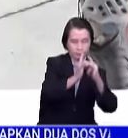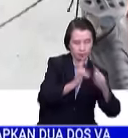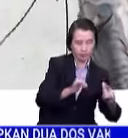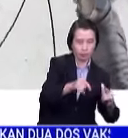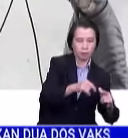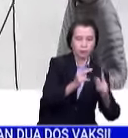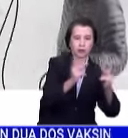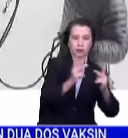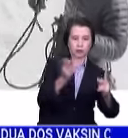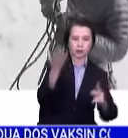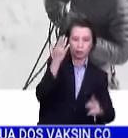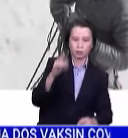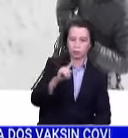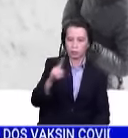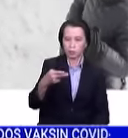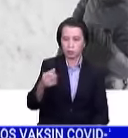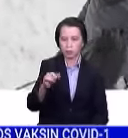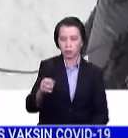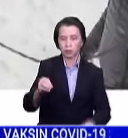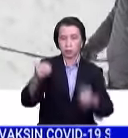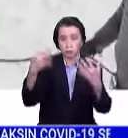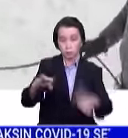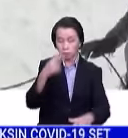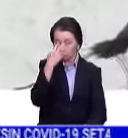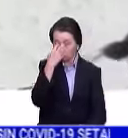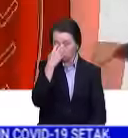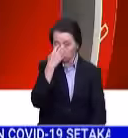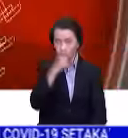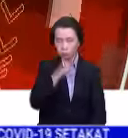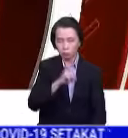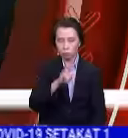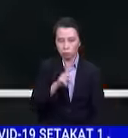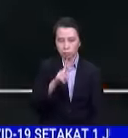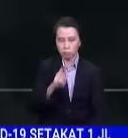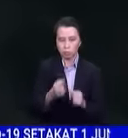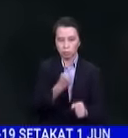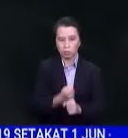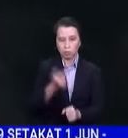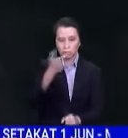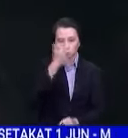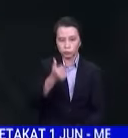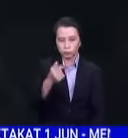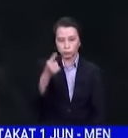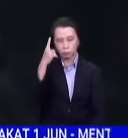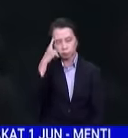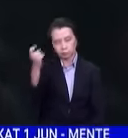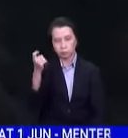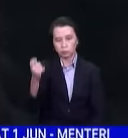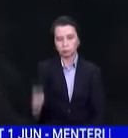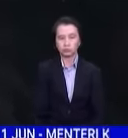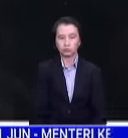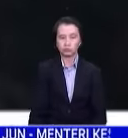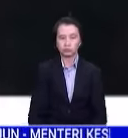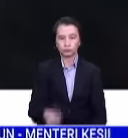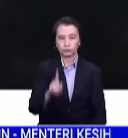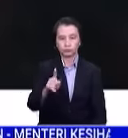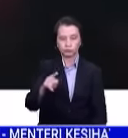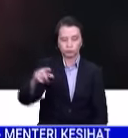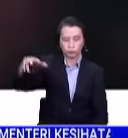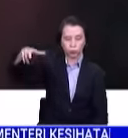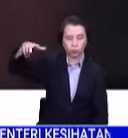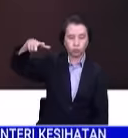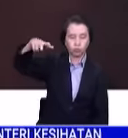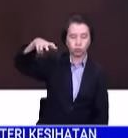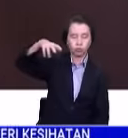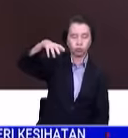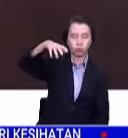Khamis lalu. Zhang kehilangan daya penglihatannya pada usia 21 tahun akibat glaukoma. Sebuah drone yang sedang